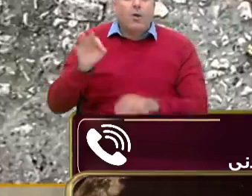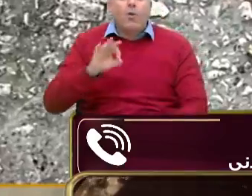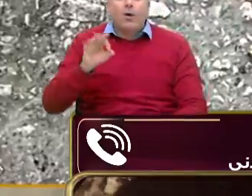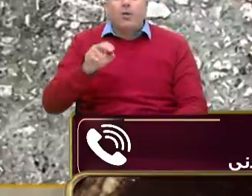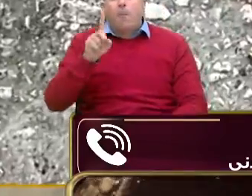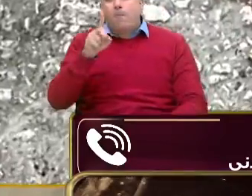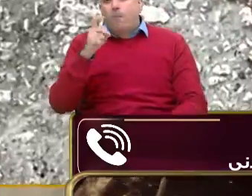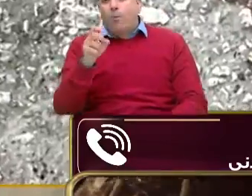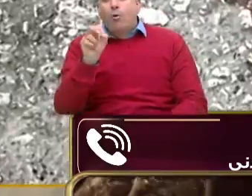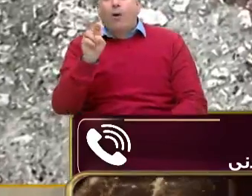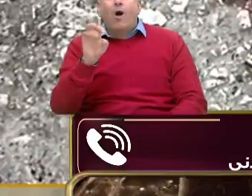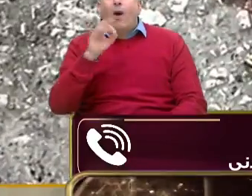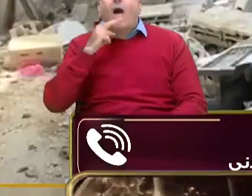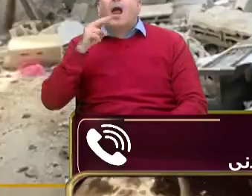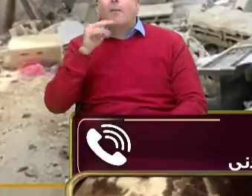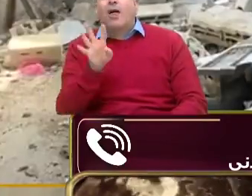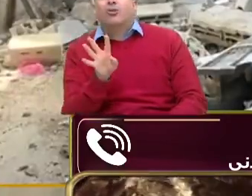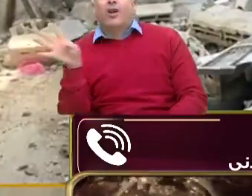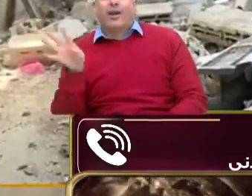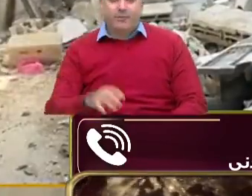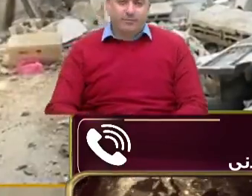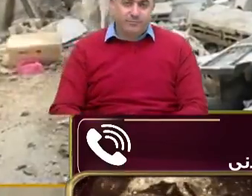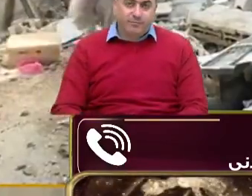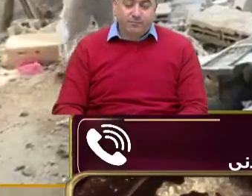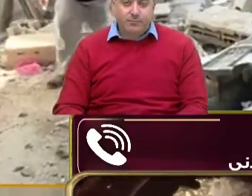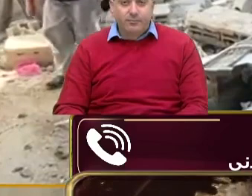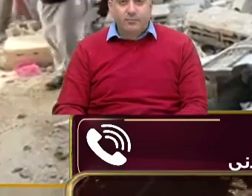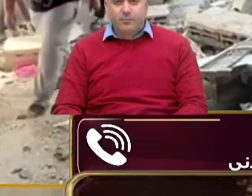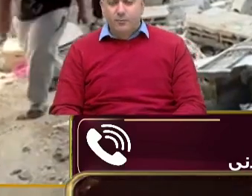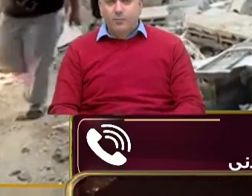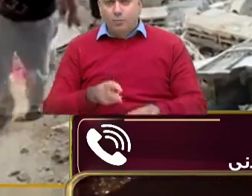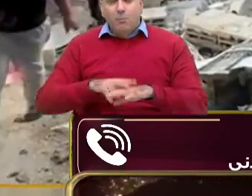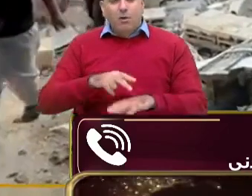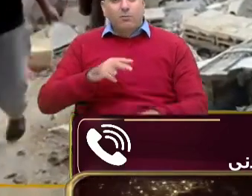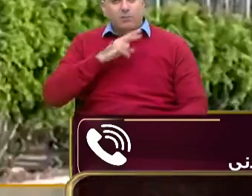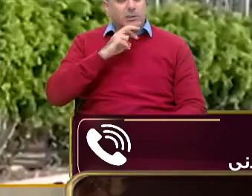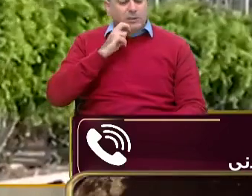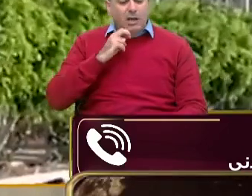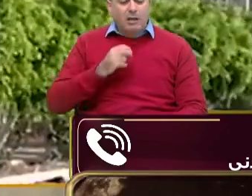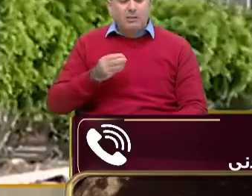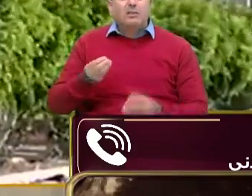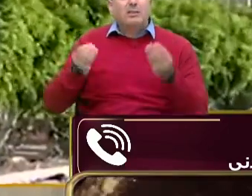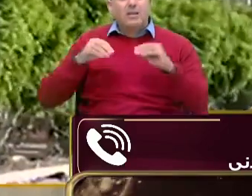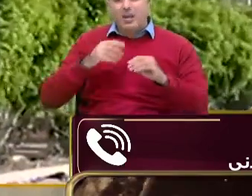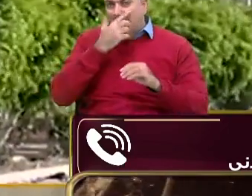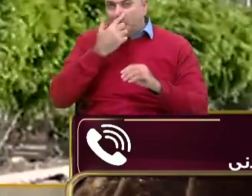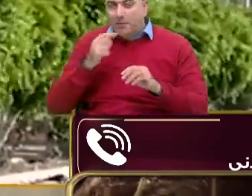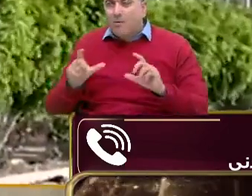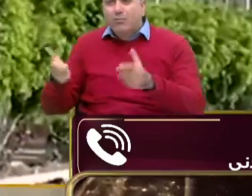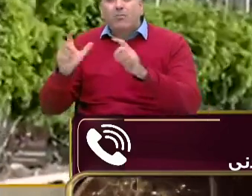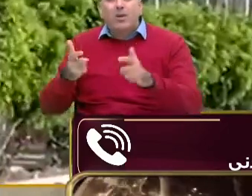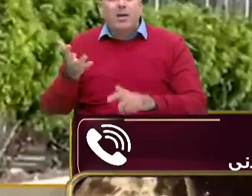برقة شرق رام الله. عدا عن كما ذكرت حملات الاعتقالات التي طالت اليوم ما